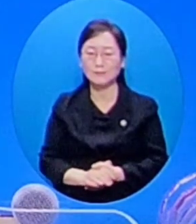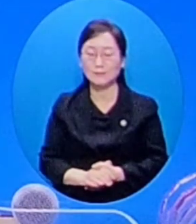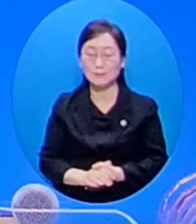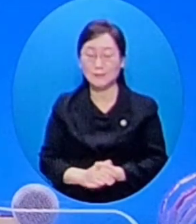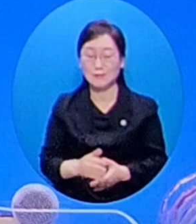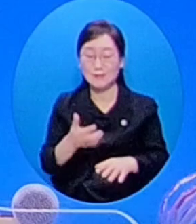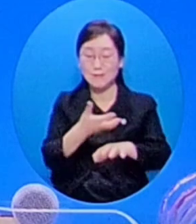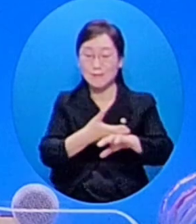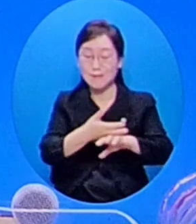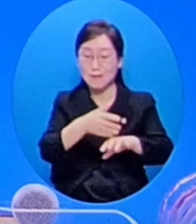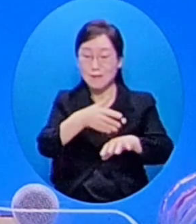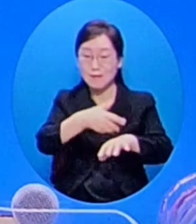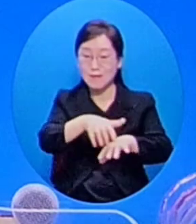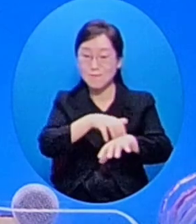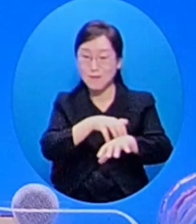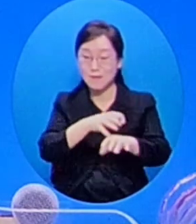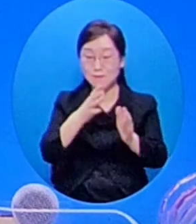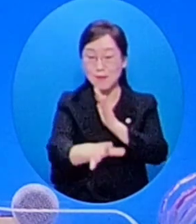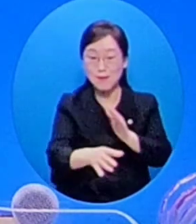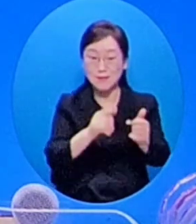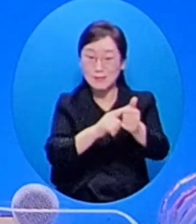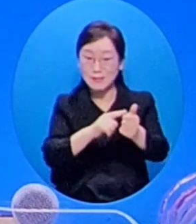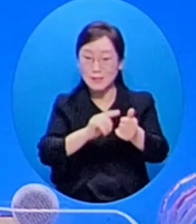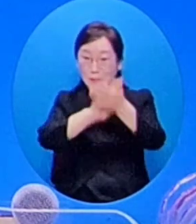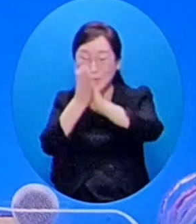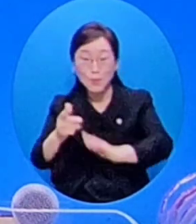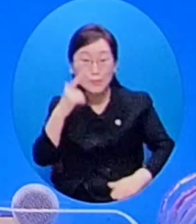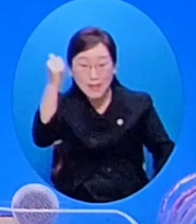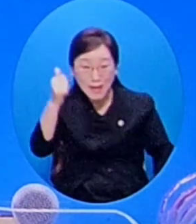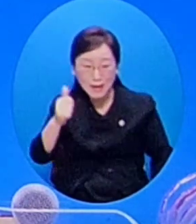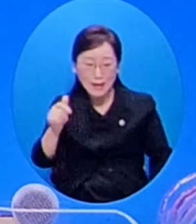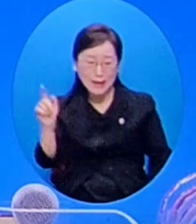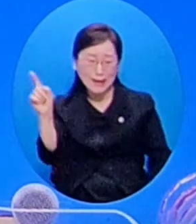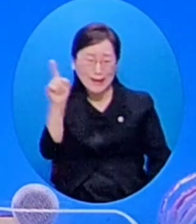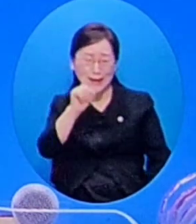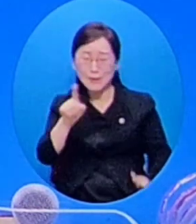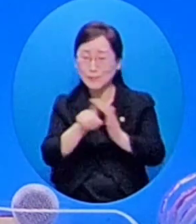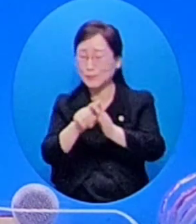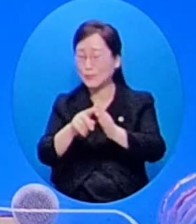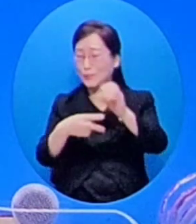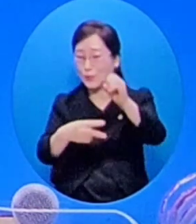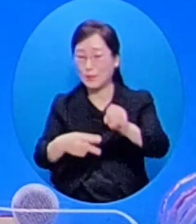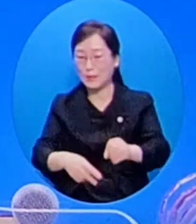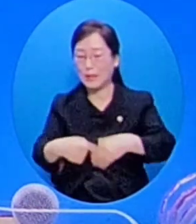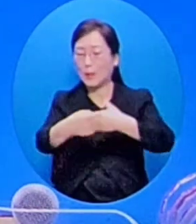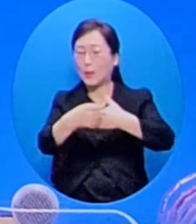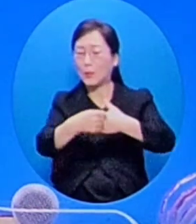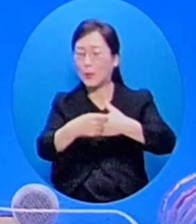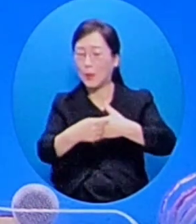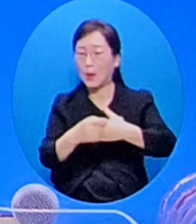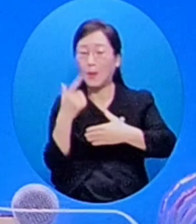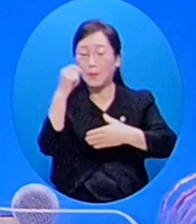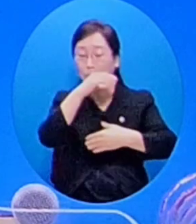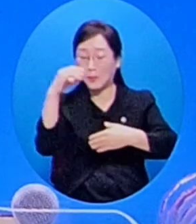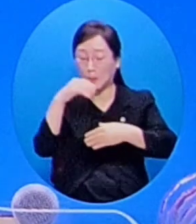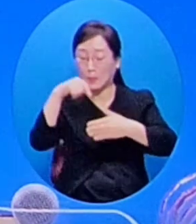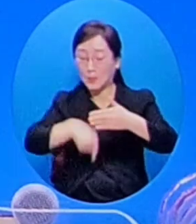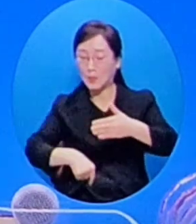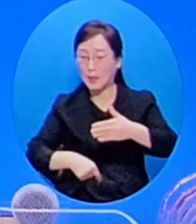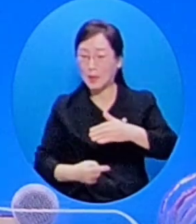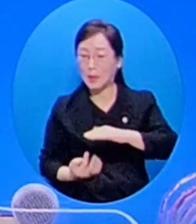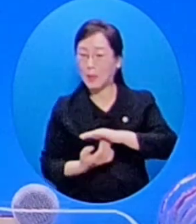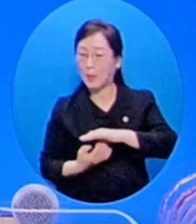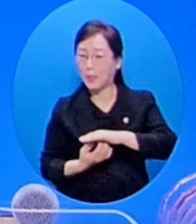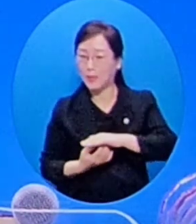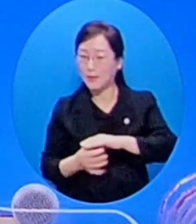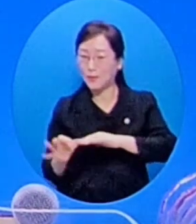깡패 김익두가 목사 되니까 아무도 안 믿었습니다. 저 사람 겉으로 저런 척하면서 결국 돈 뺏어갈까서 다